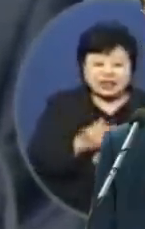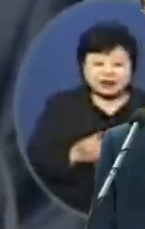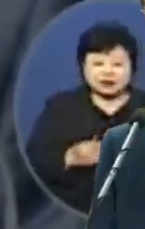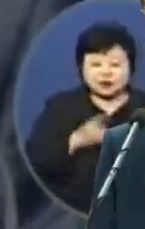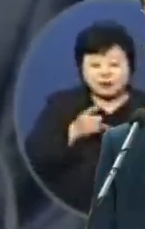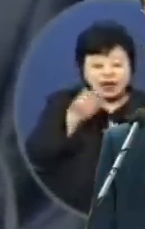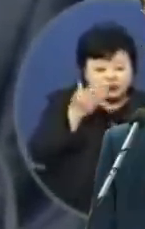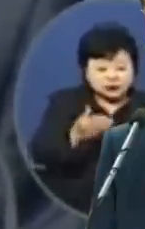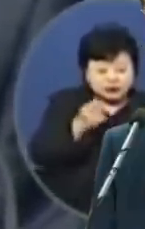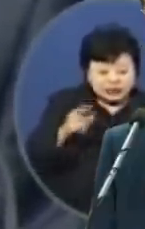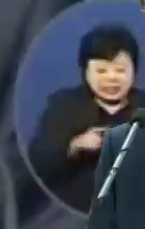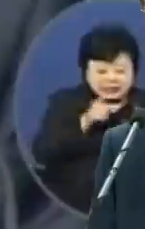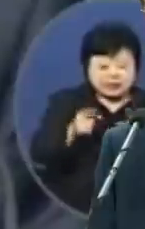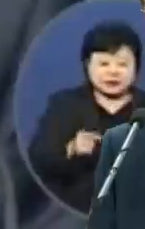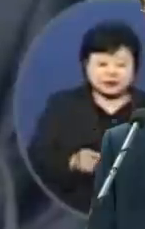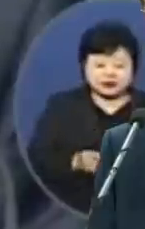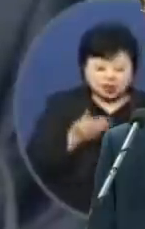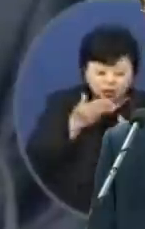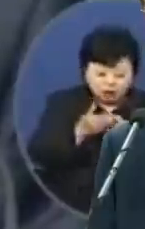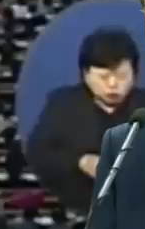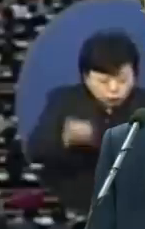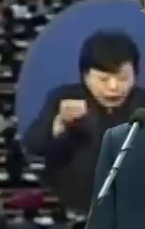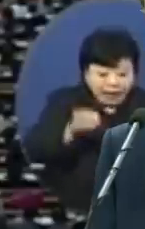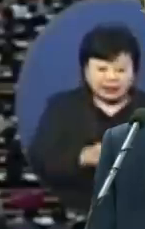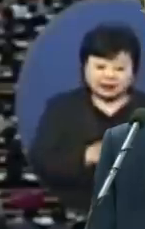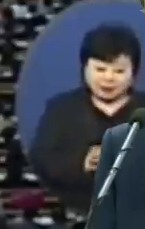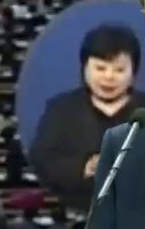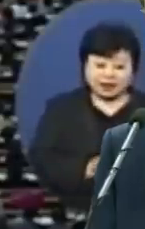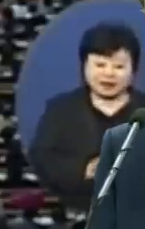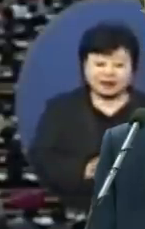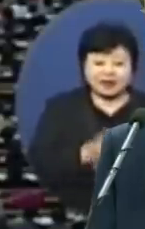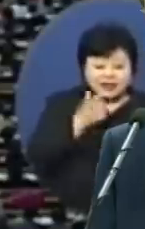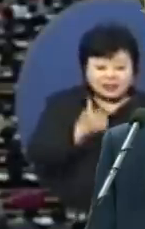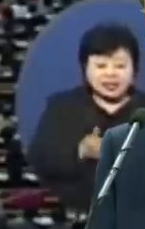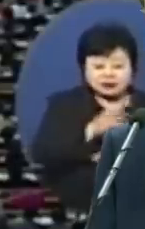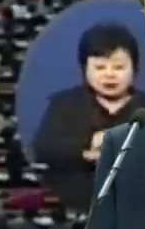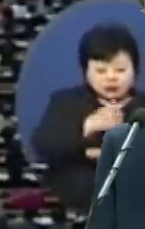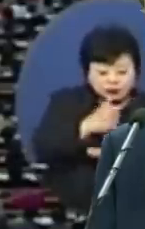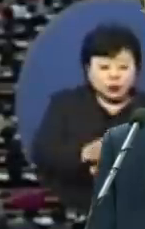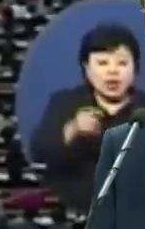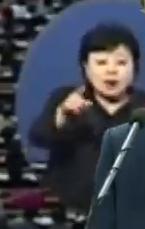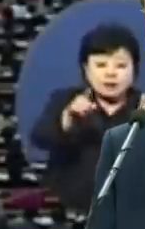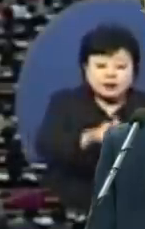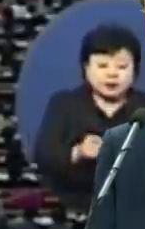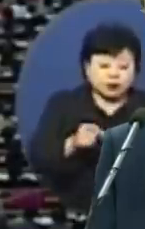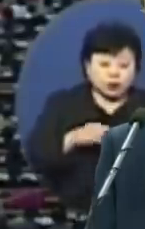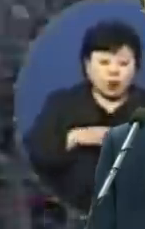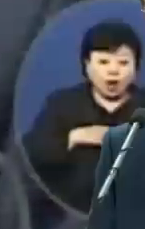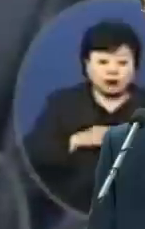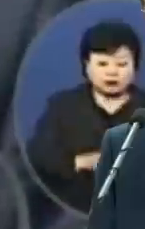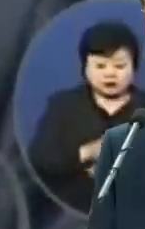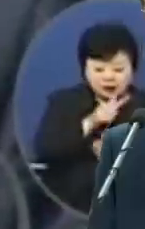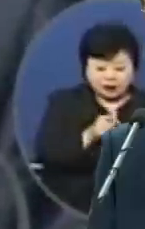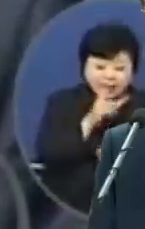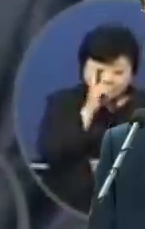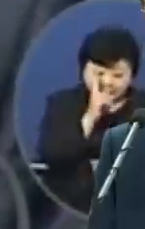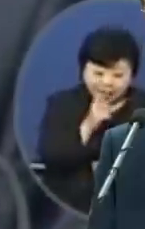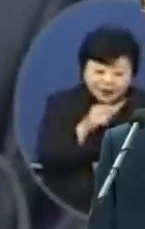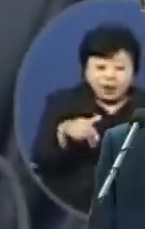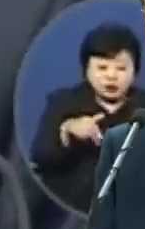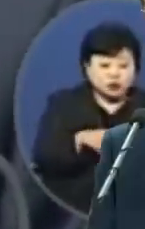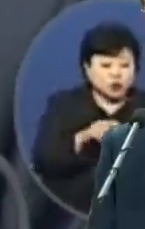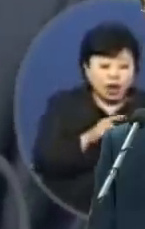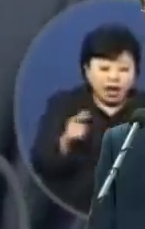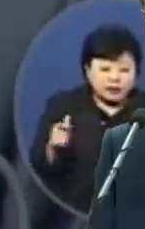주셔서 새 삶을 살게 만들어 주셨다는 것입니다. 우리 예수 그리스도의 신앙이 놀라운 것은 하나의 종교가